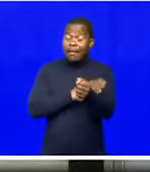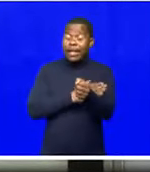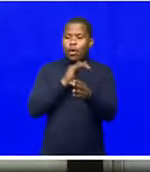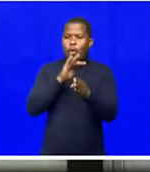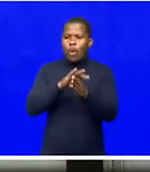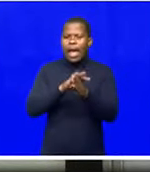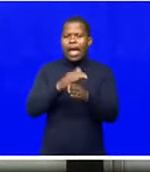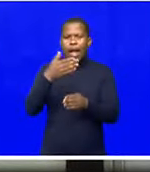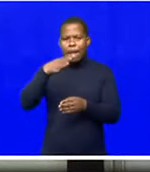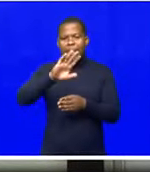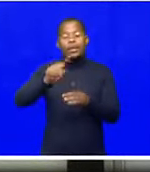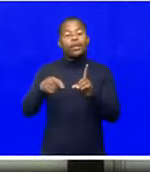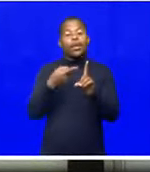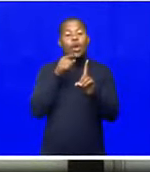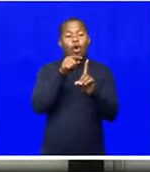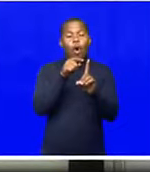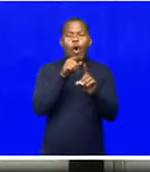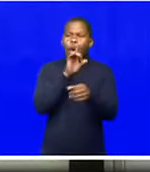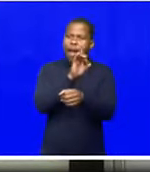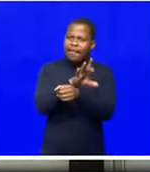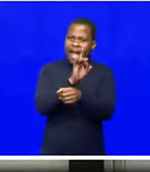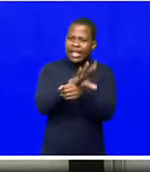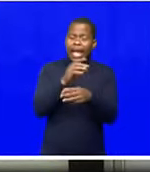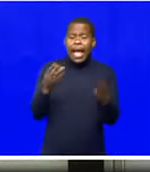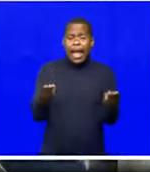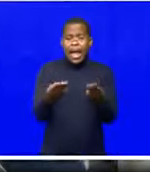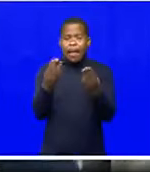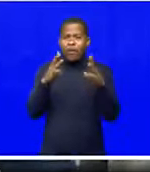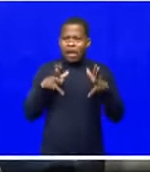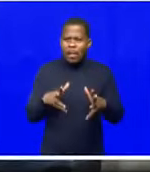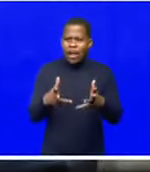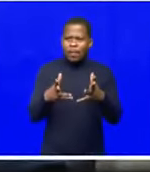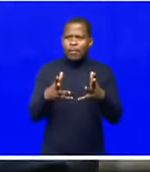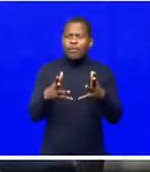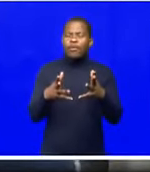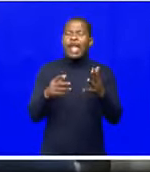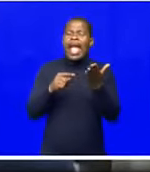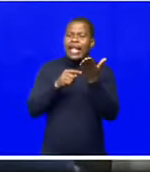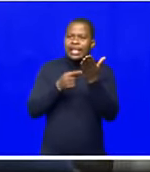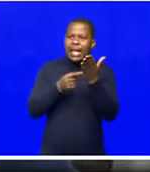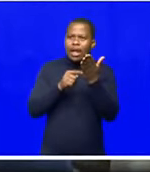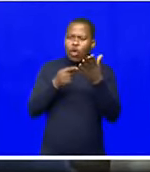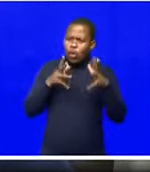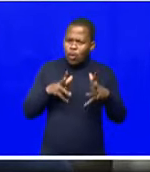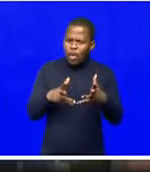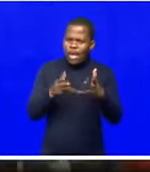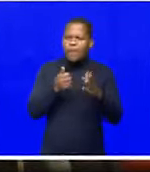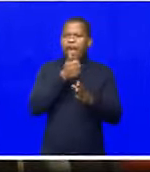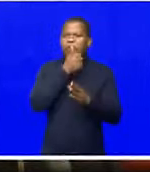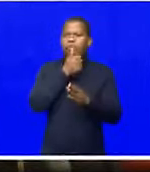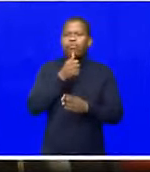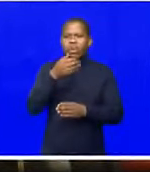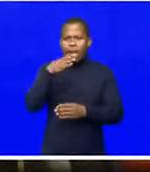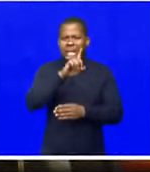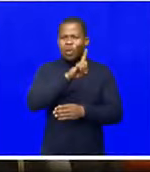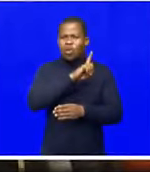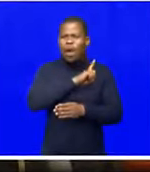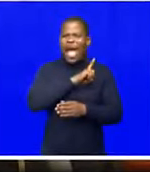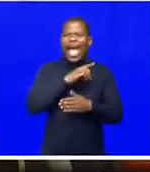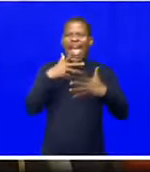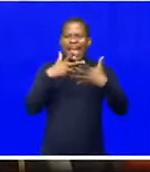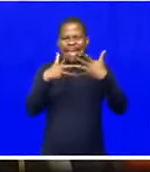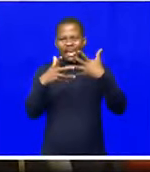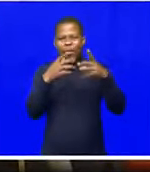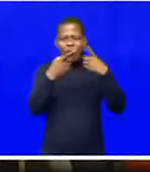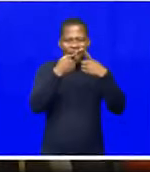ukuthi basebenzise indlela tekucwepesha tesimanje manje njengoba tilimo tabo tilimala ngenxa yetimo letiletwa